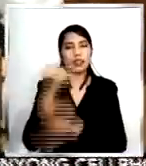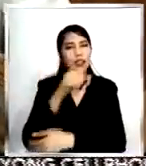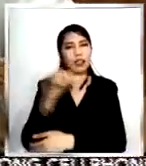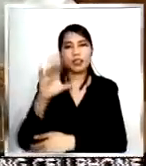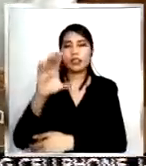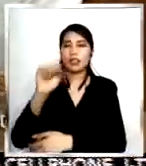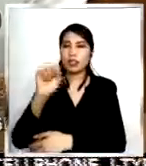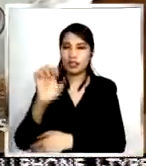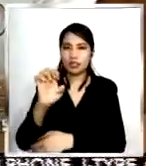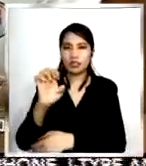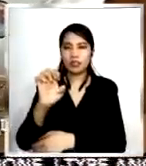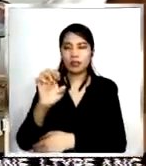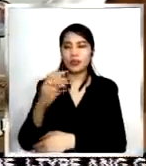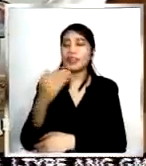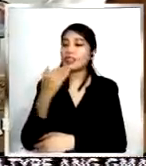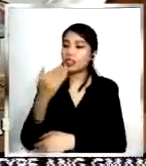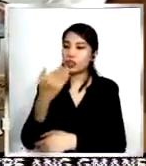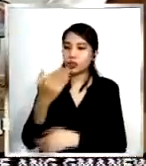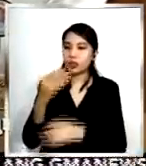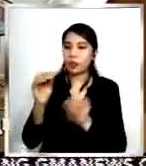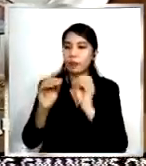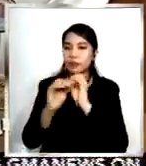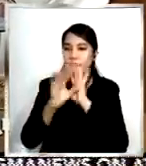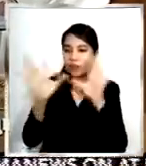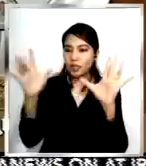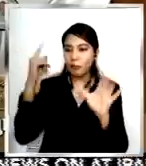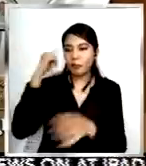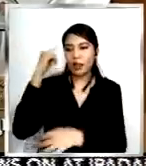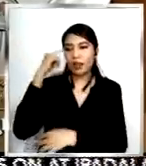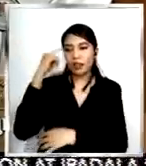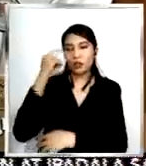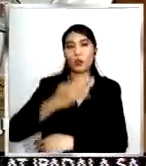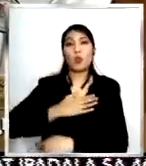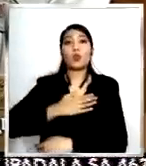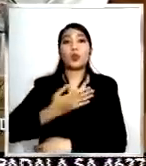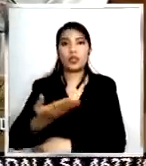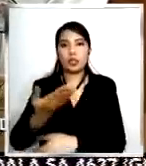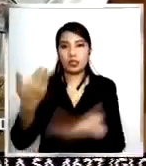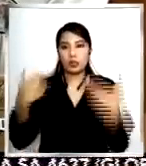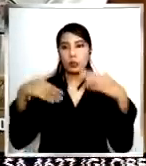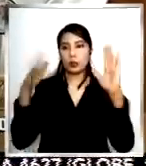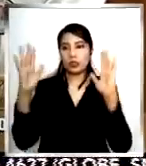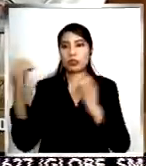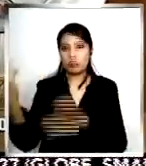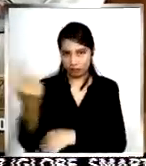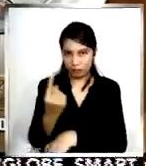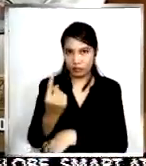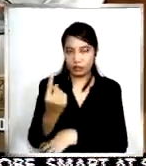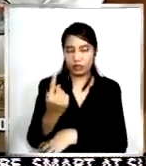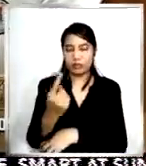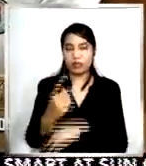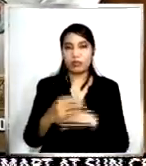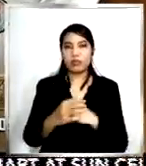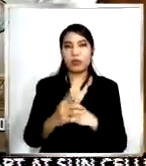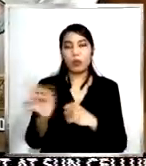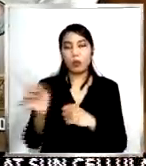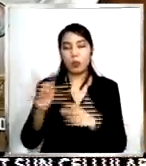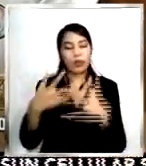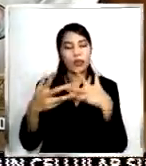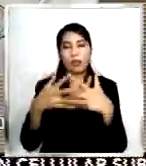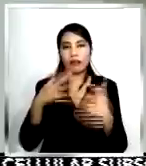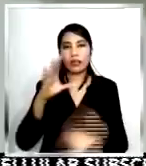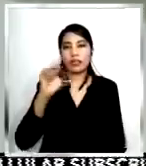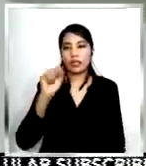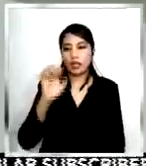ang isipan mo na kaharapin na lamang kung ano ang magiging ending o magiging hatol sa iyo ng